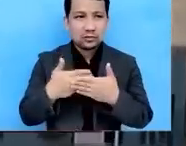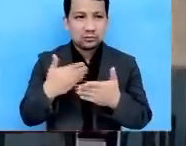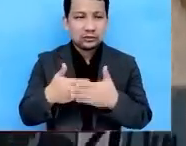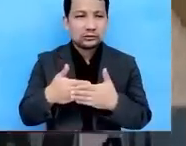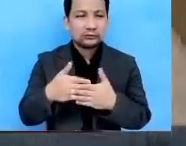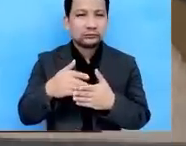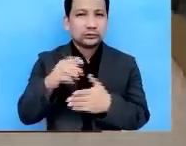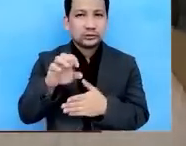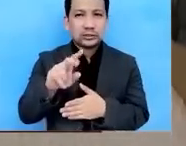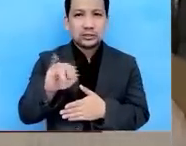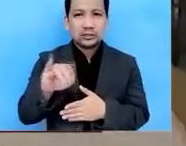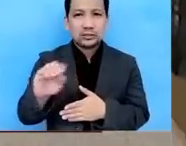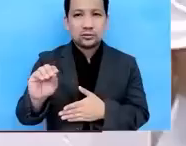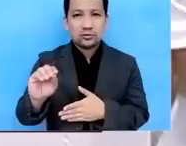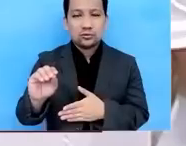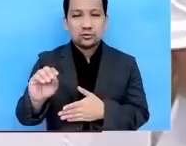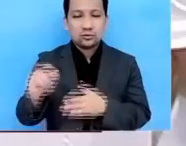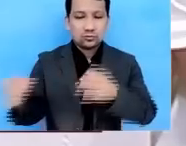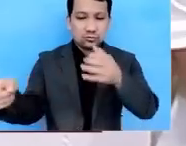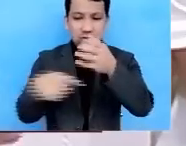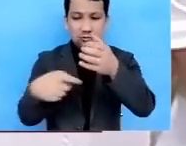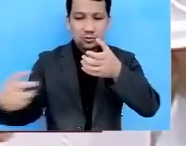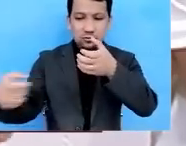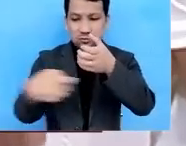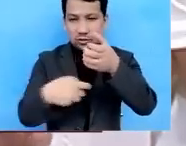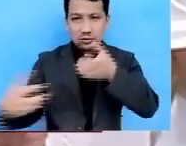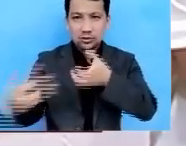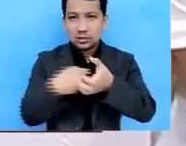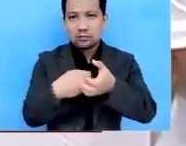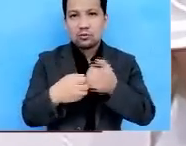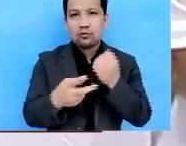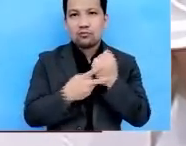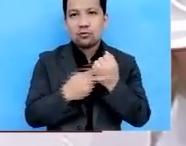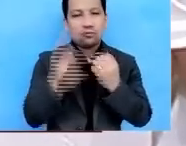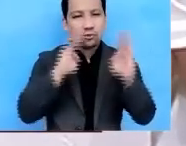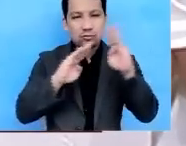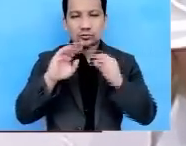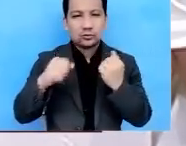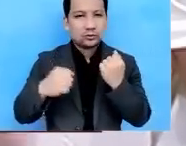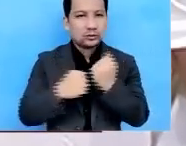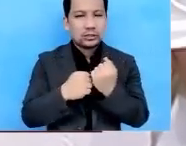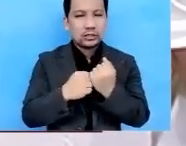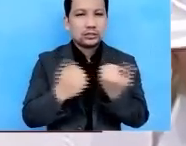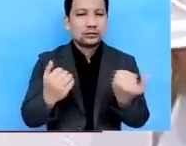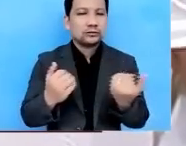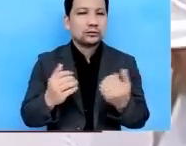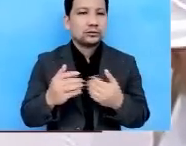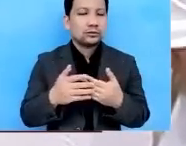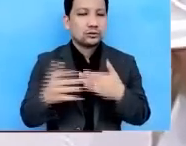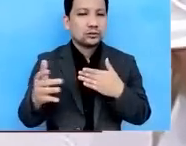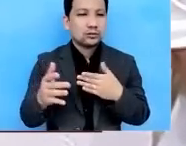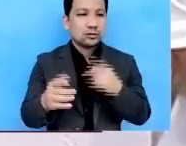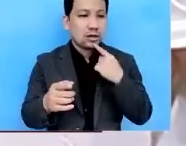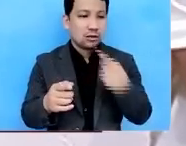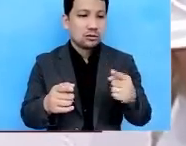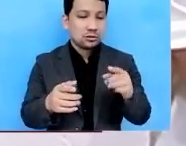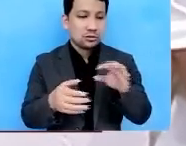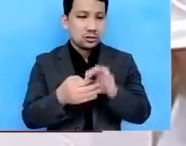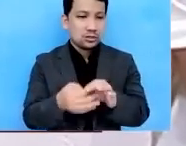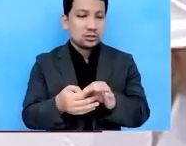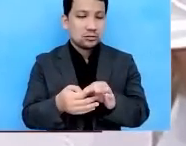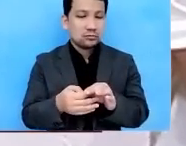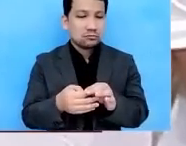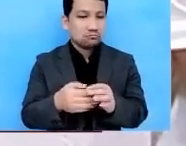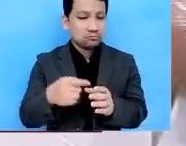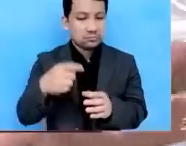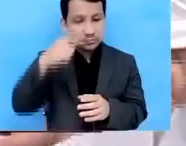Basta nag-harvest na tayo, pagka umani na tayo, wala nang problema sa supply. It's precisely as you mentioned, it is in the dry part